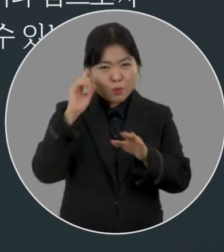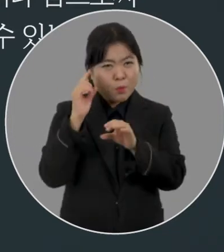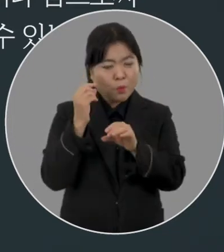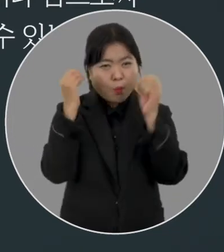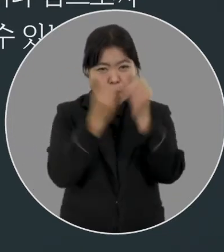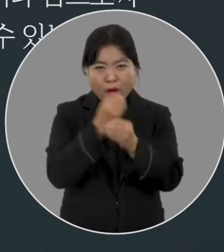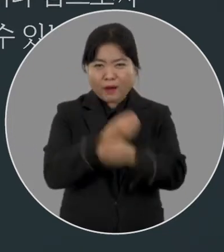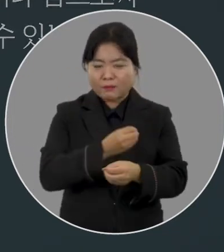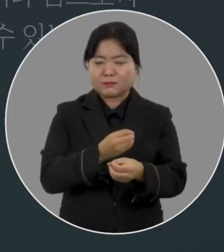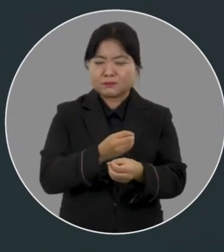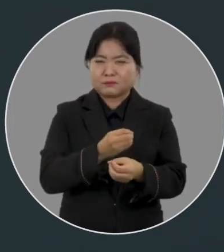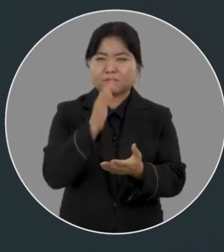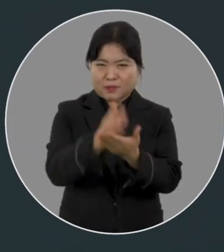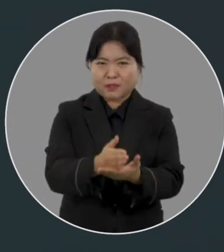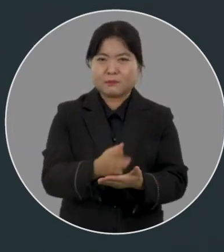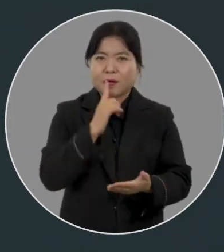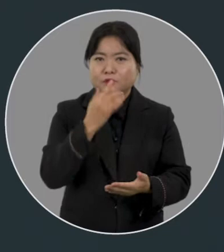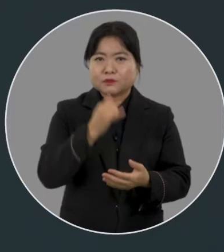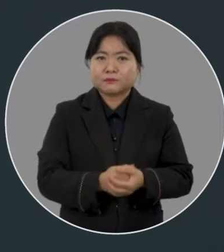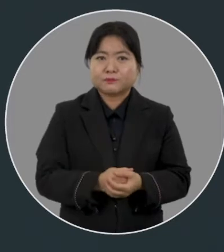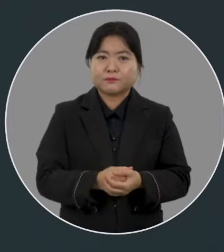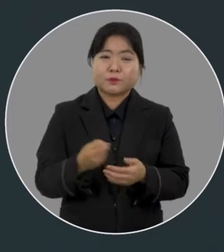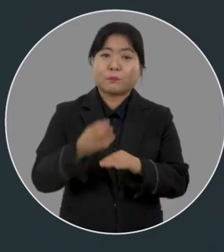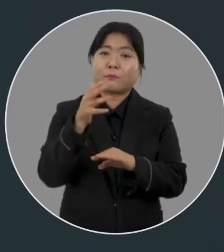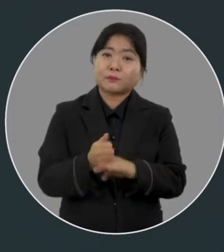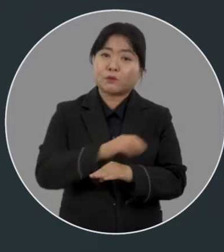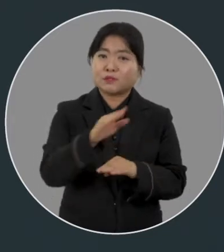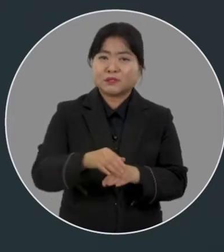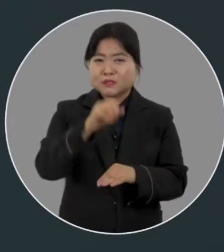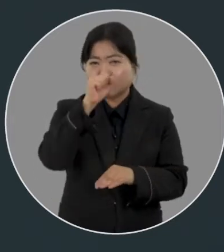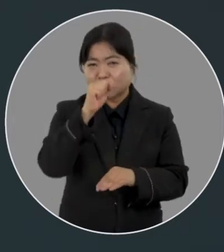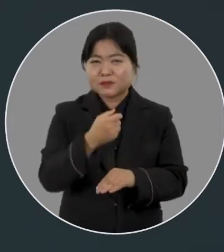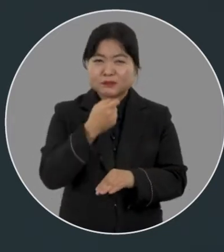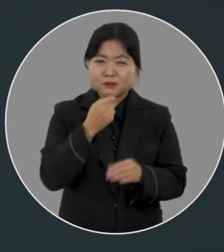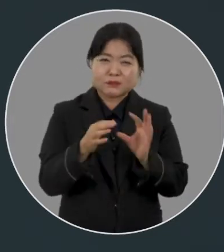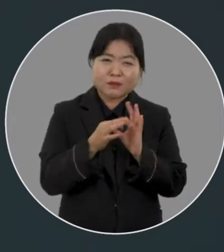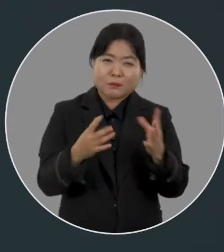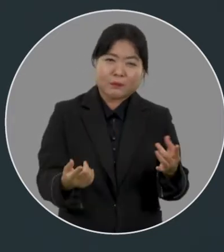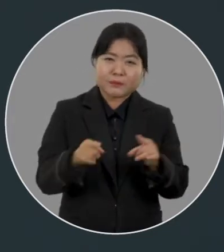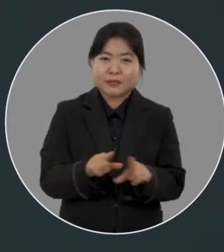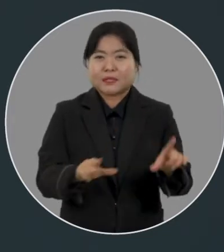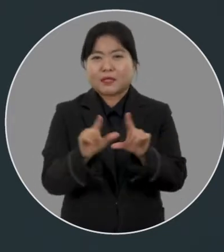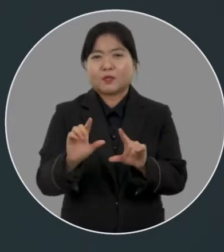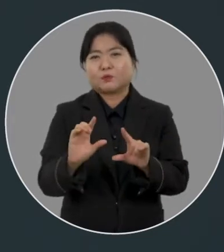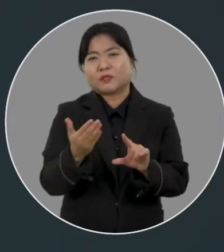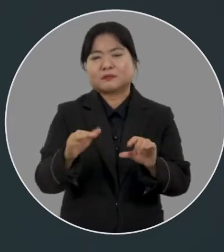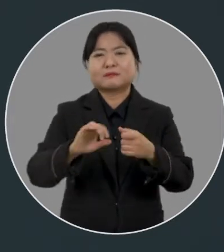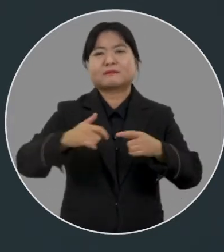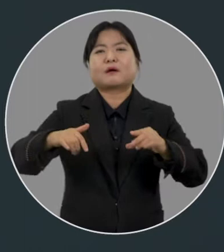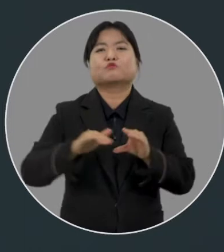피해갈 수 있는 거죠. 마지막으로 우리는 싫든 좋든 함께 어울려 사는 다문화 시대로 가고